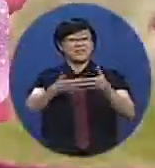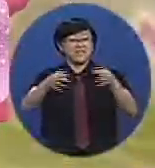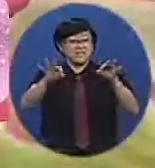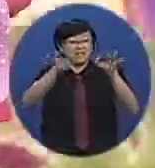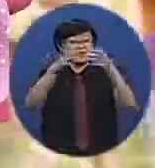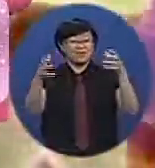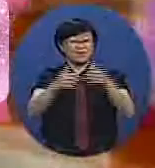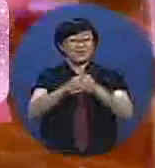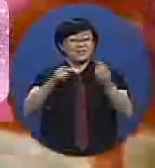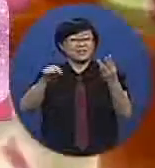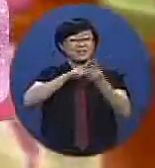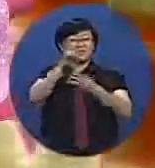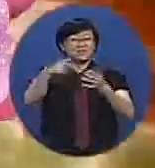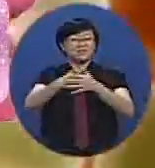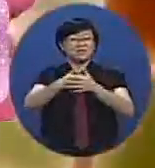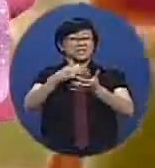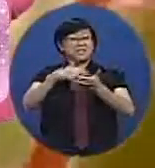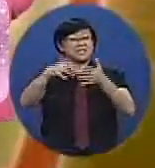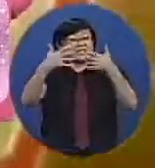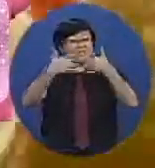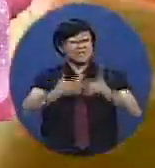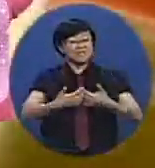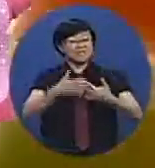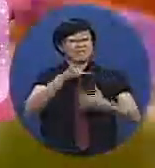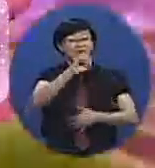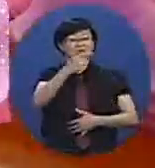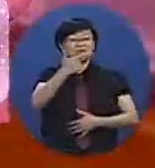개모임, 3번, 계산기. 정답 아시는 분은